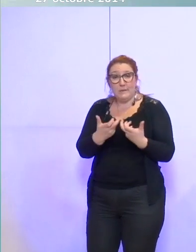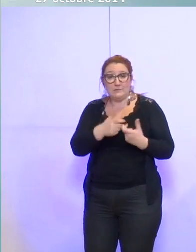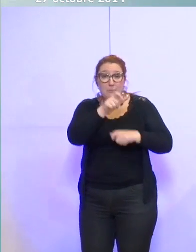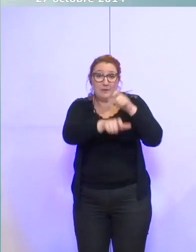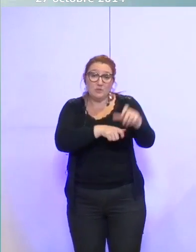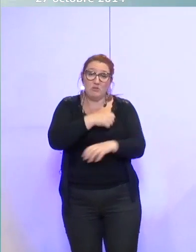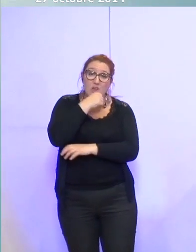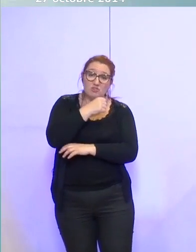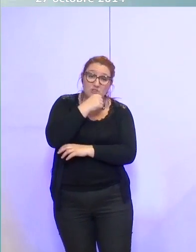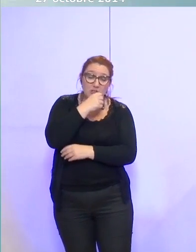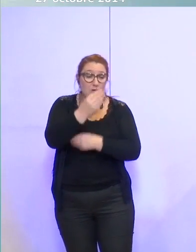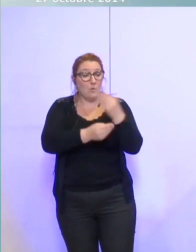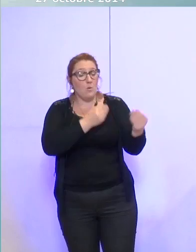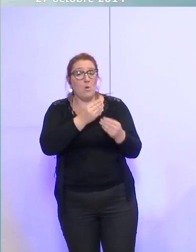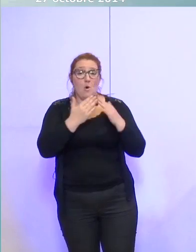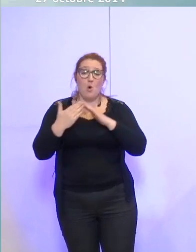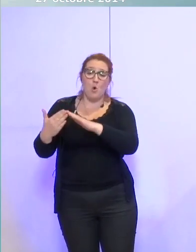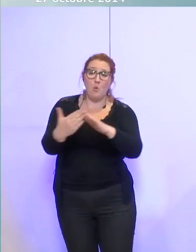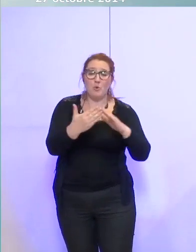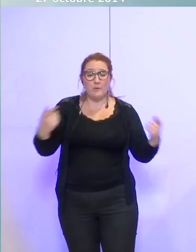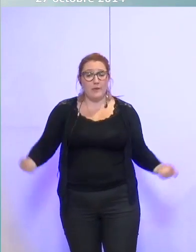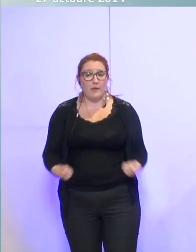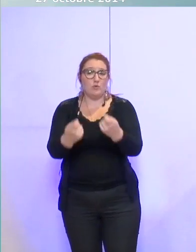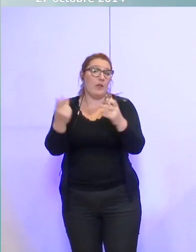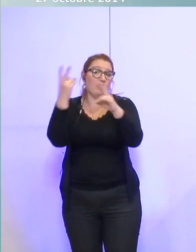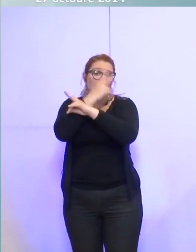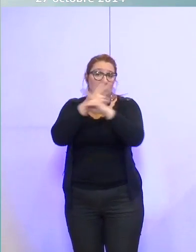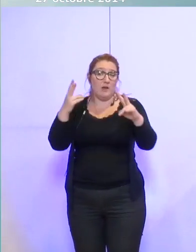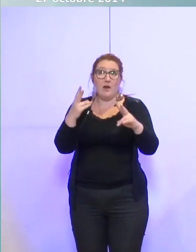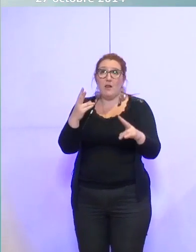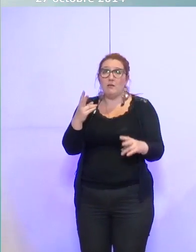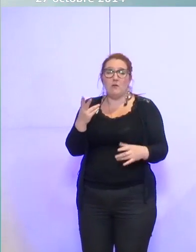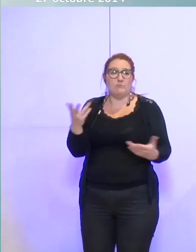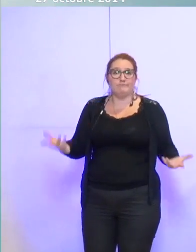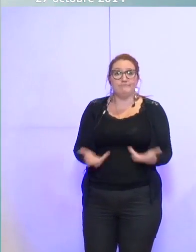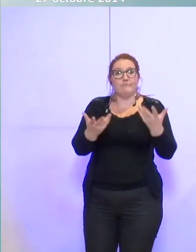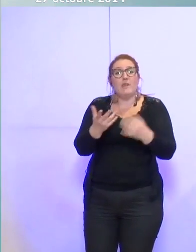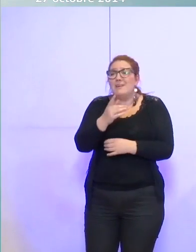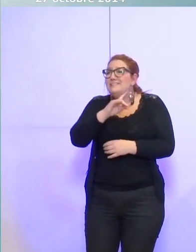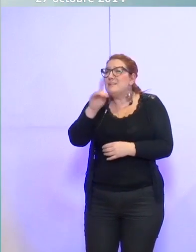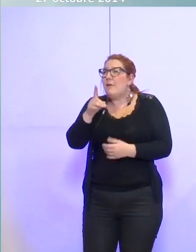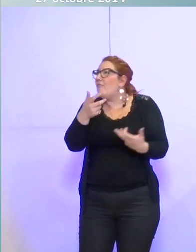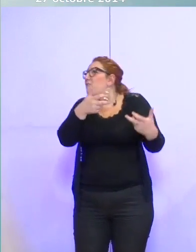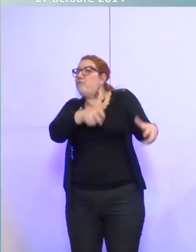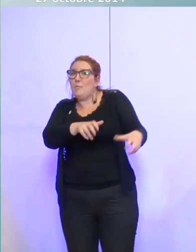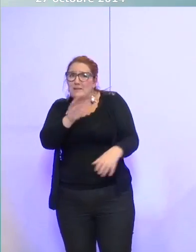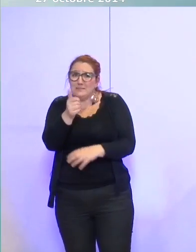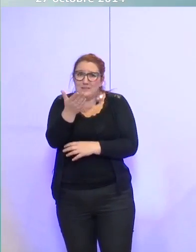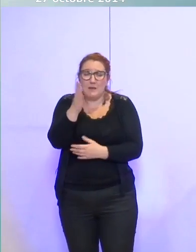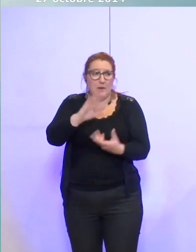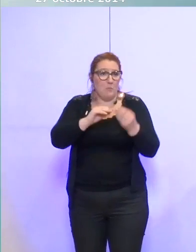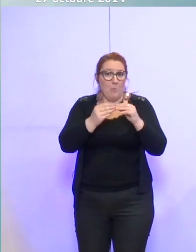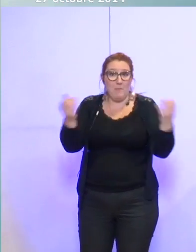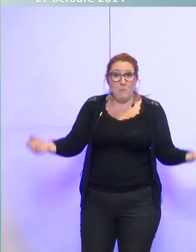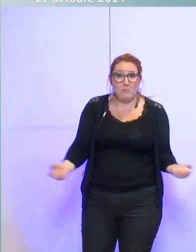communauté éducative au sens large, non pas parce qu'on ne le veut pas, mais parce que les conditions d'organisation sont souvent complexes, elles demandent, et c'est d'ailleurs ce qui